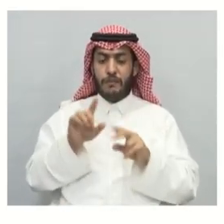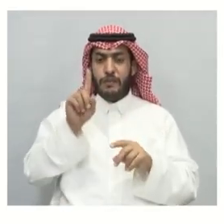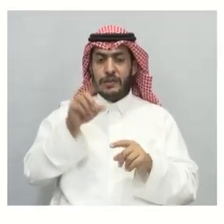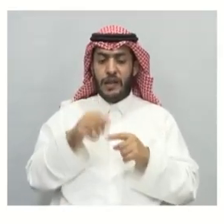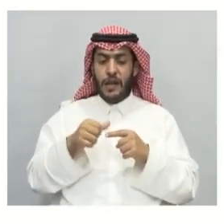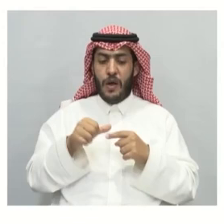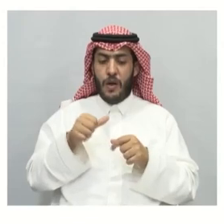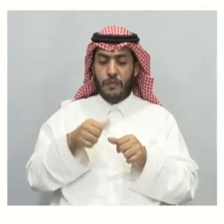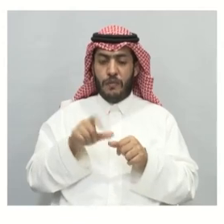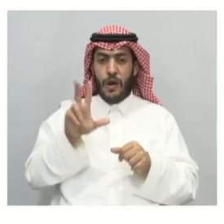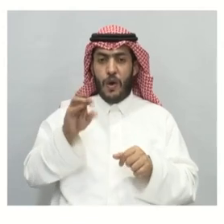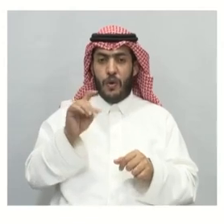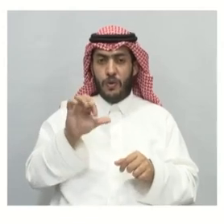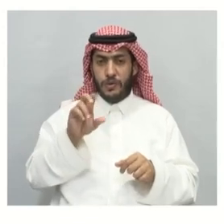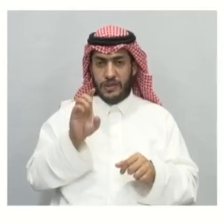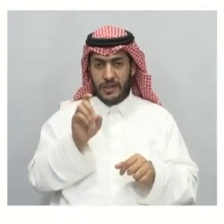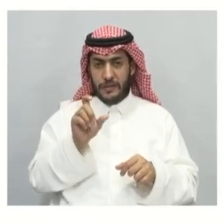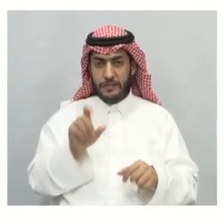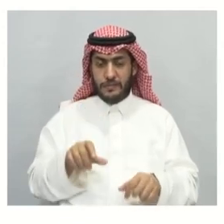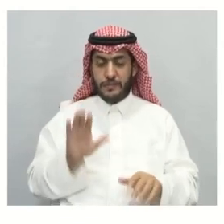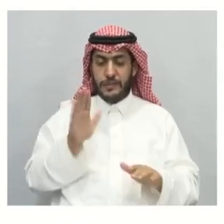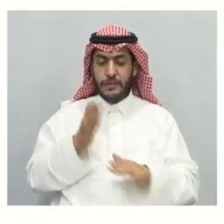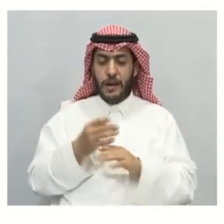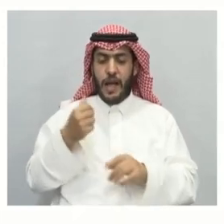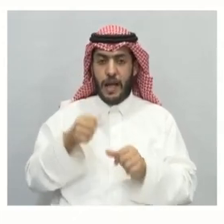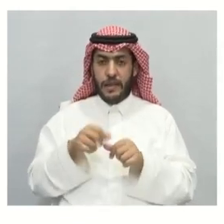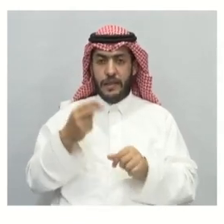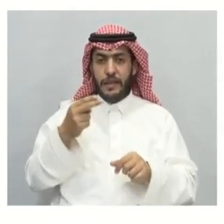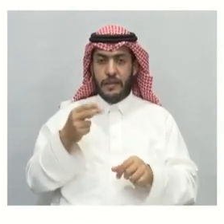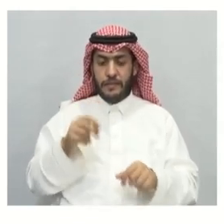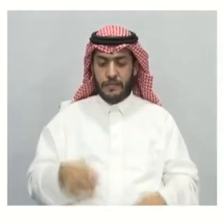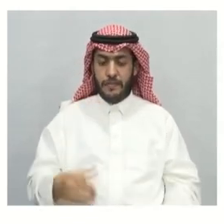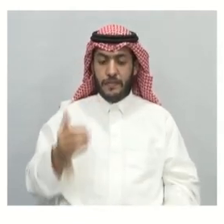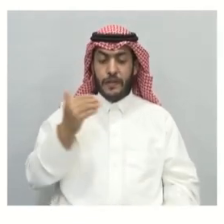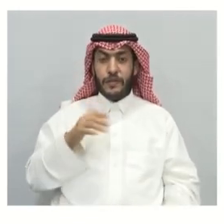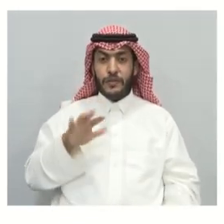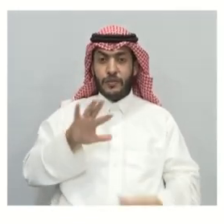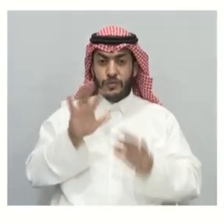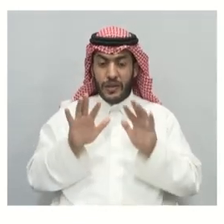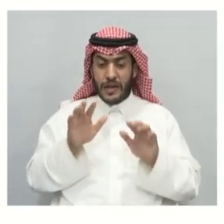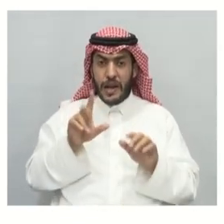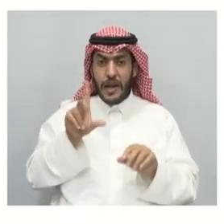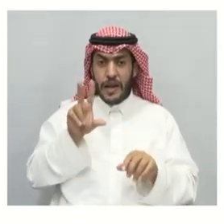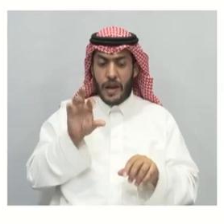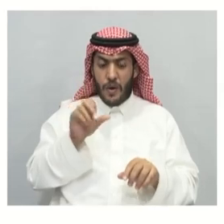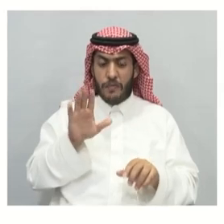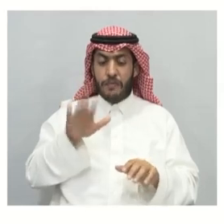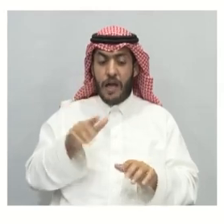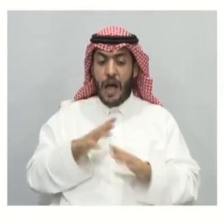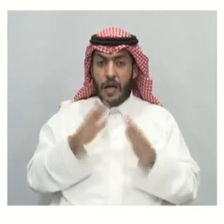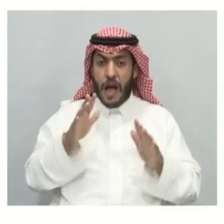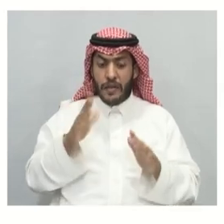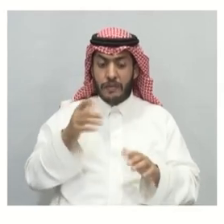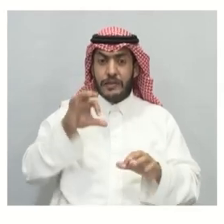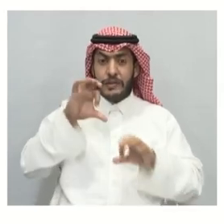الهيدروجين لانه يحتوي على عدد ذري واحد كذلك تشكل النواه اكثر من ايش من